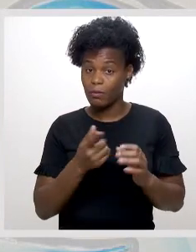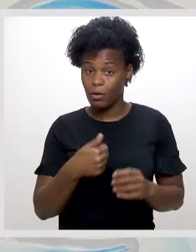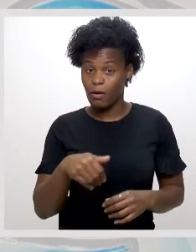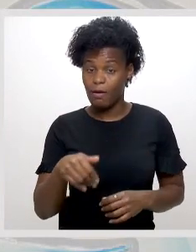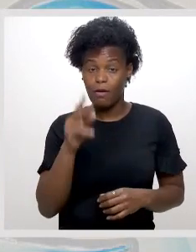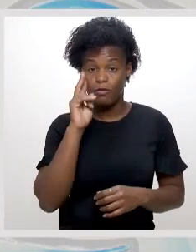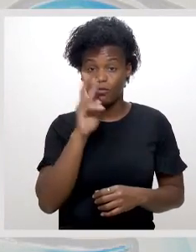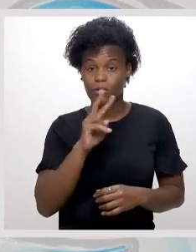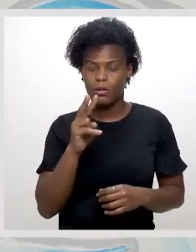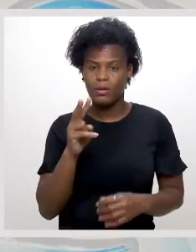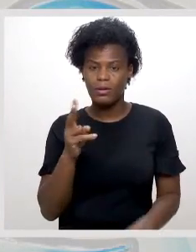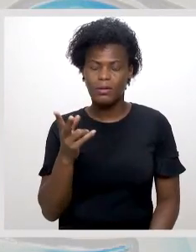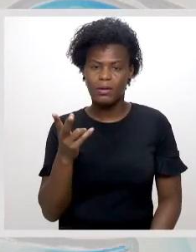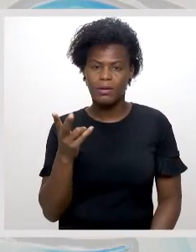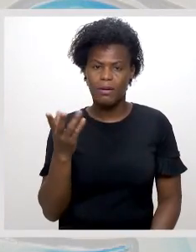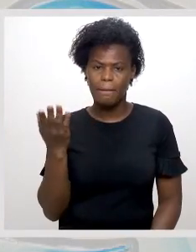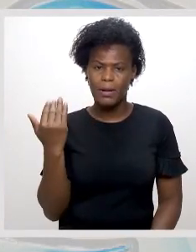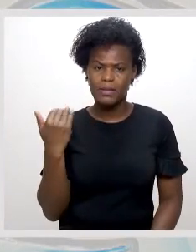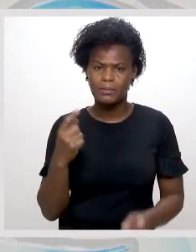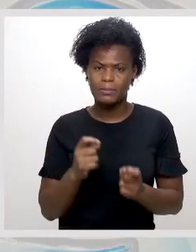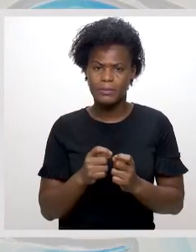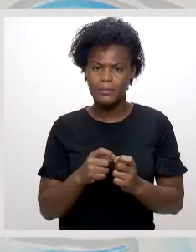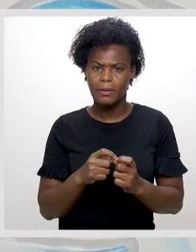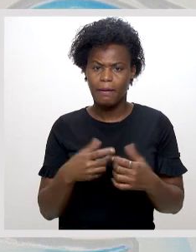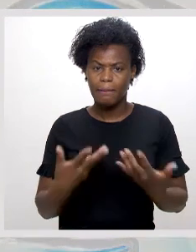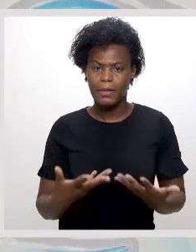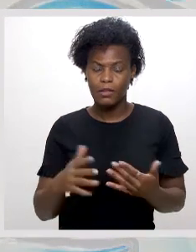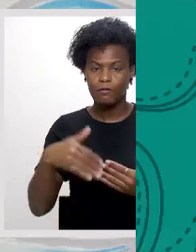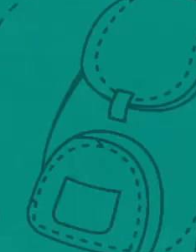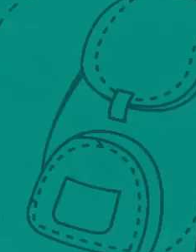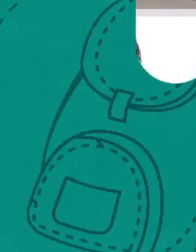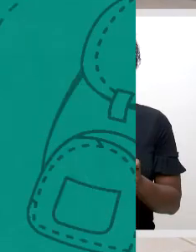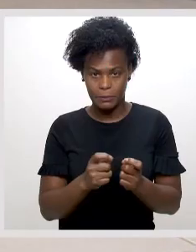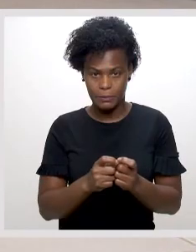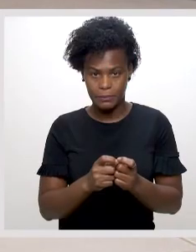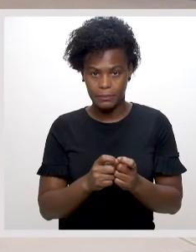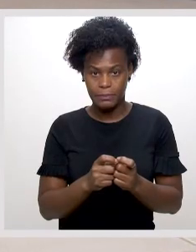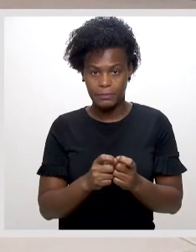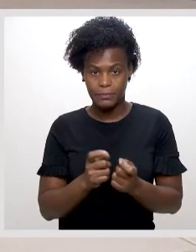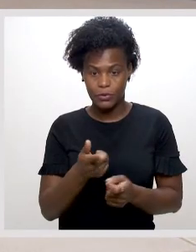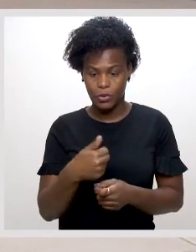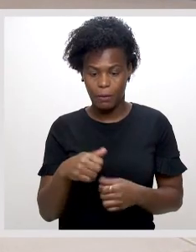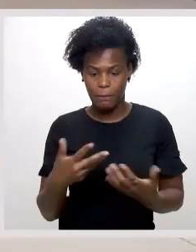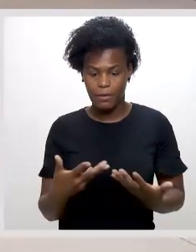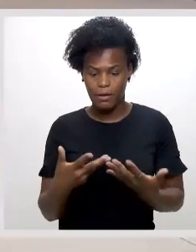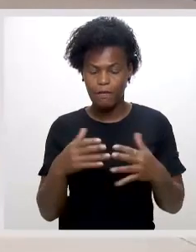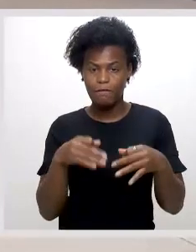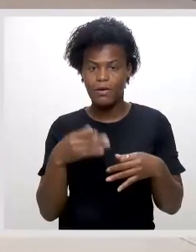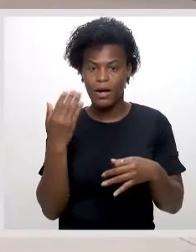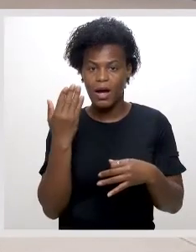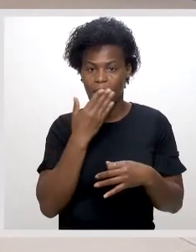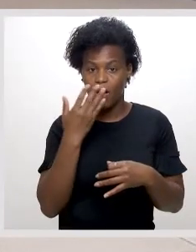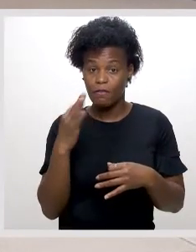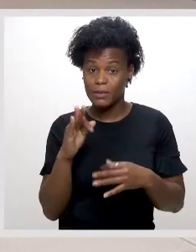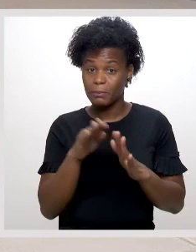a vu le passé récent, le présent progressif et le futur proche. Nous sommes arrivés à la fin de notre cours de français